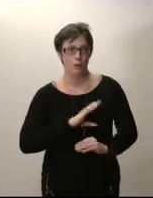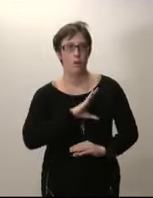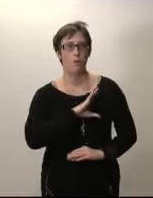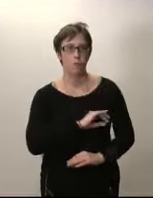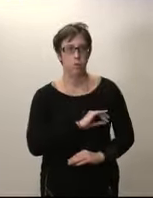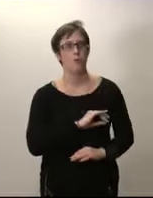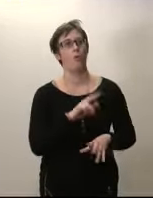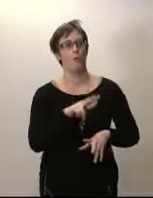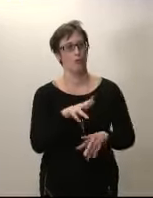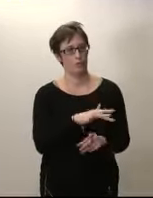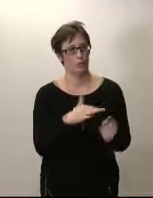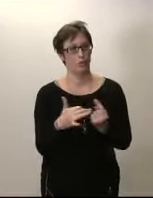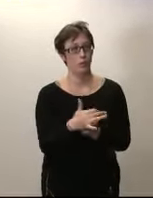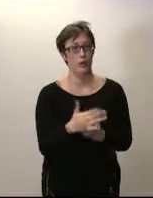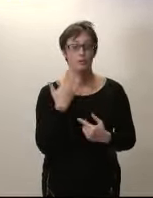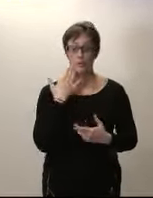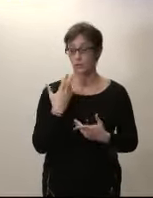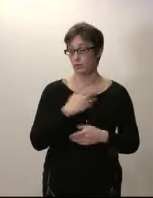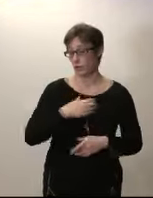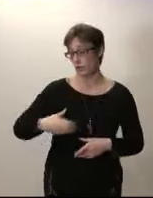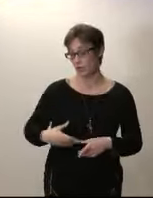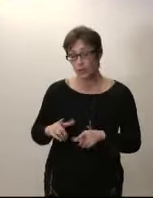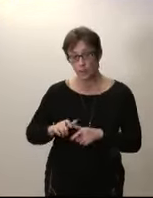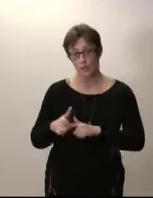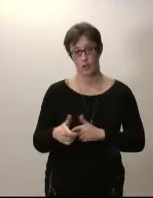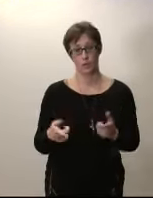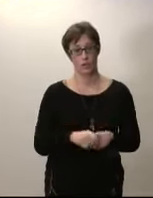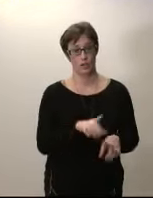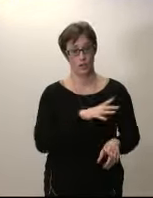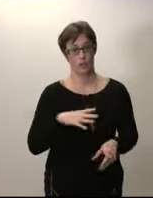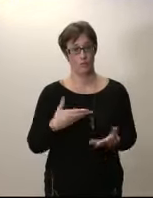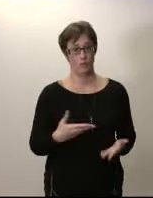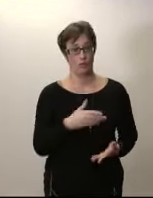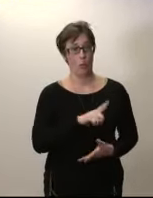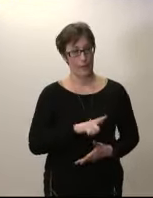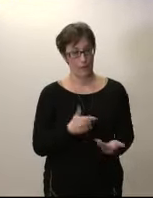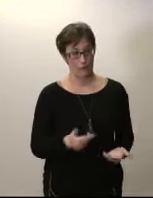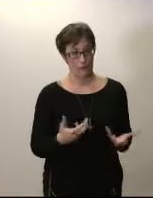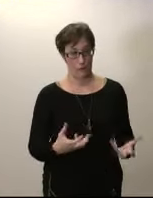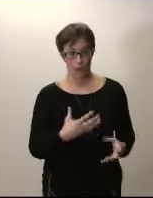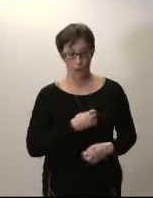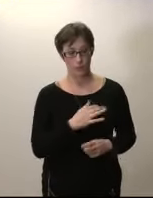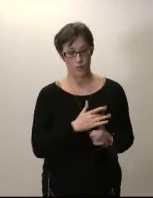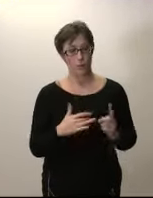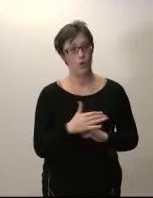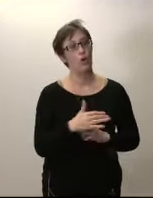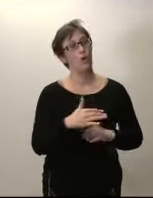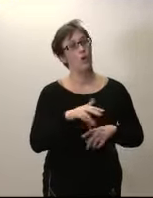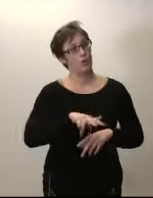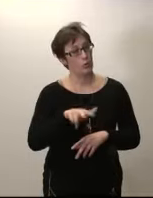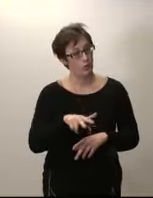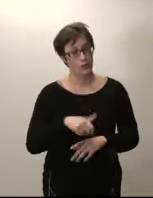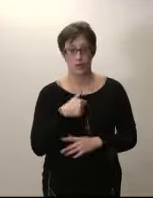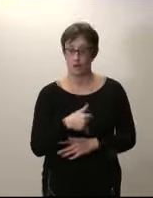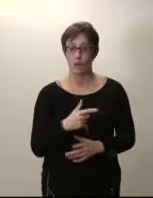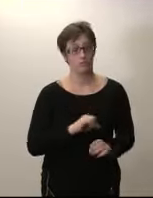cette municipalité, celle de Mme Gromerche, veut bien faire du logement social, ben écoutez, c'est très bien, et nous approuvons. Cela dit, il n'empêche que, vous l'avez reconnu vous-même,